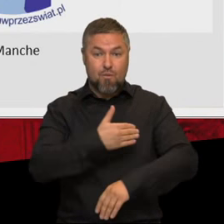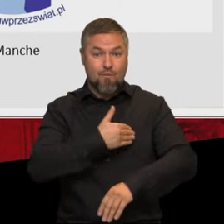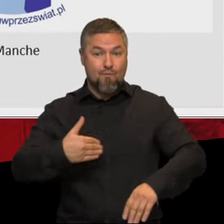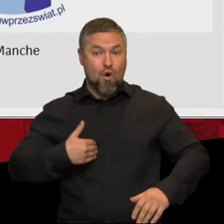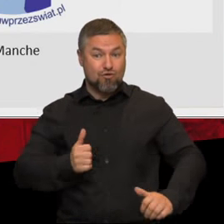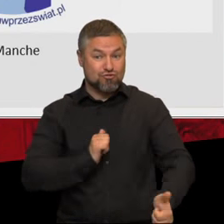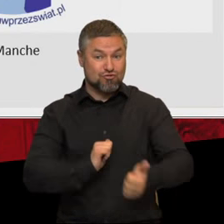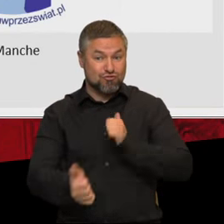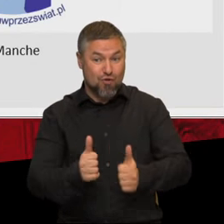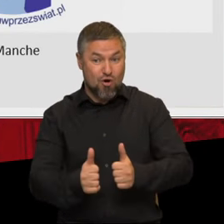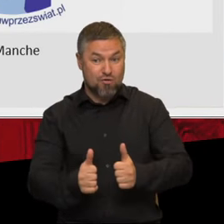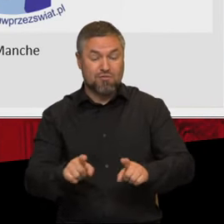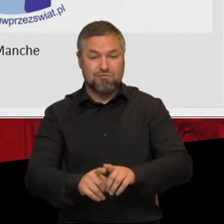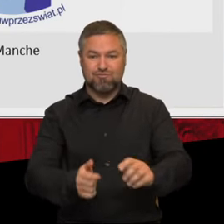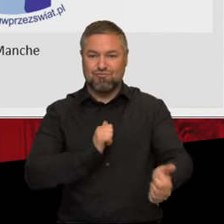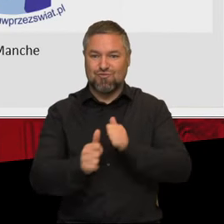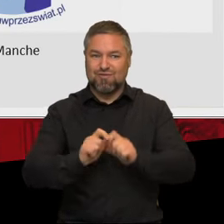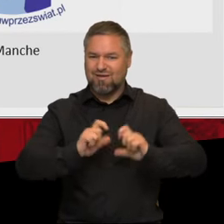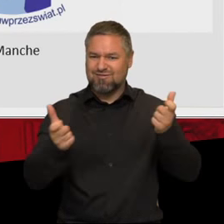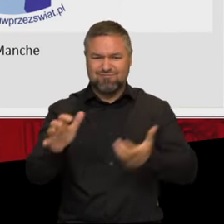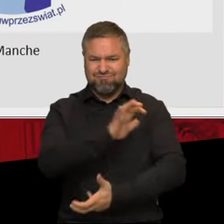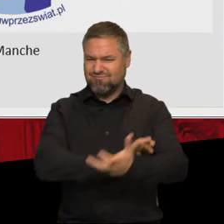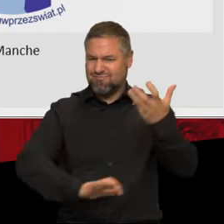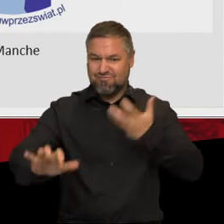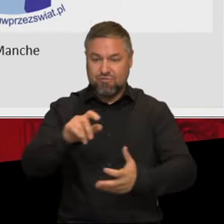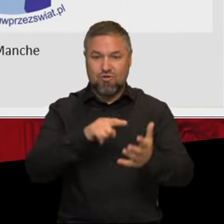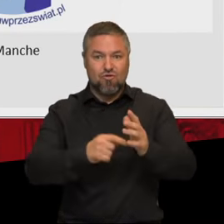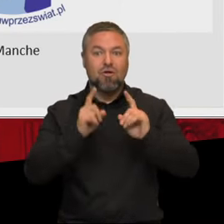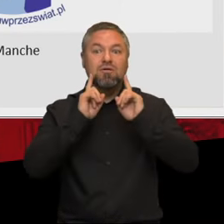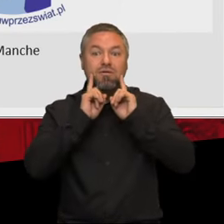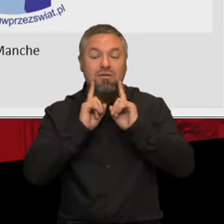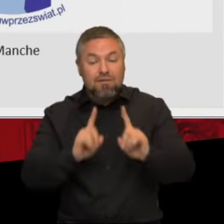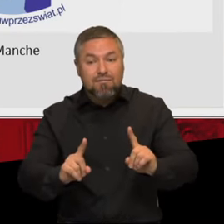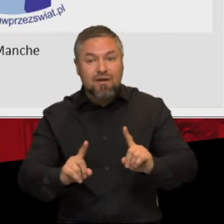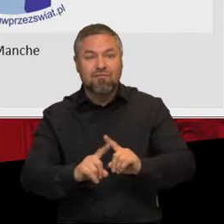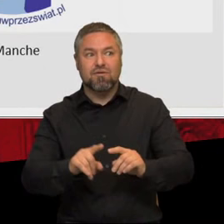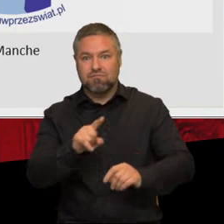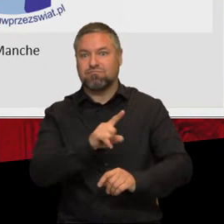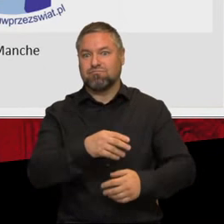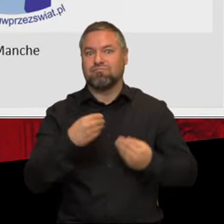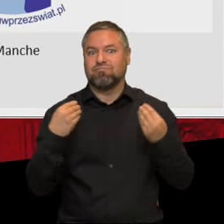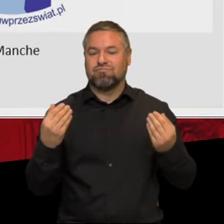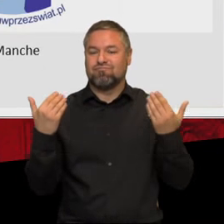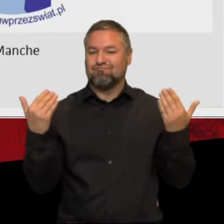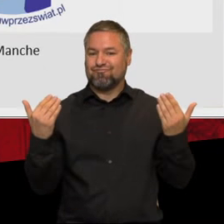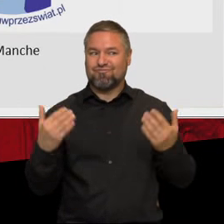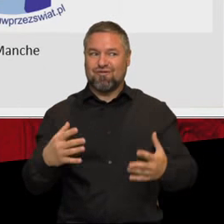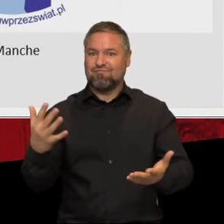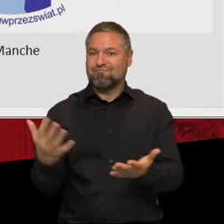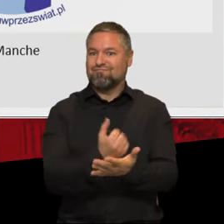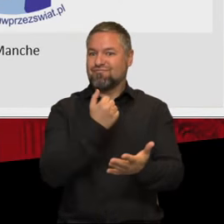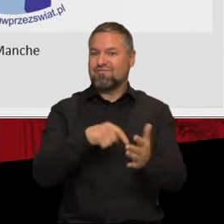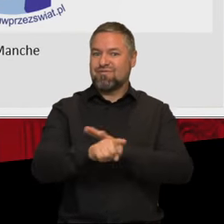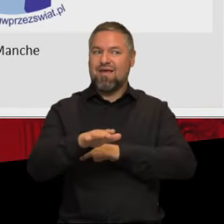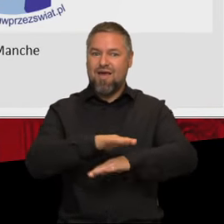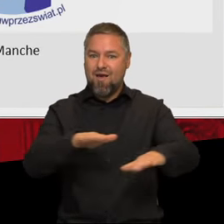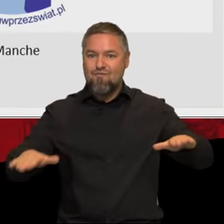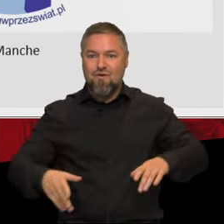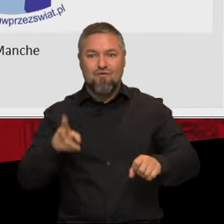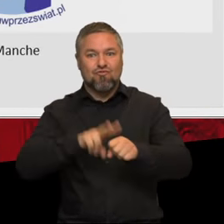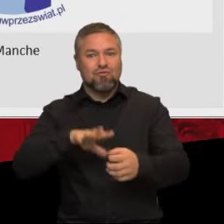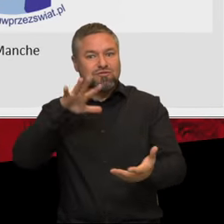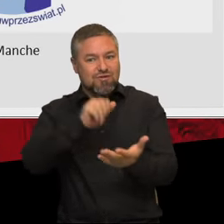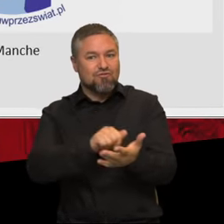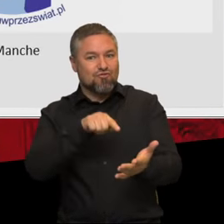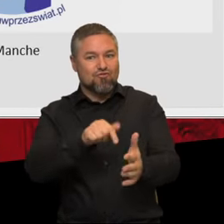polskiego sportu, jak również sportu na całym świecie, gdyż jest to dość takie uznawane i prestiżowe osiągnięcie dla pływaków